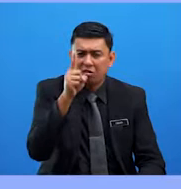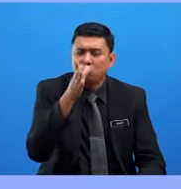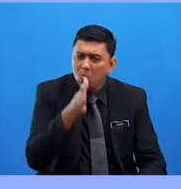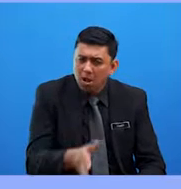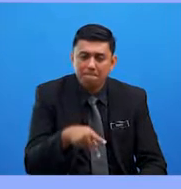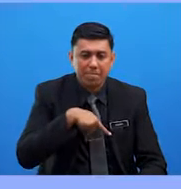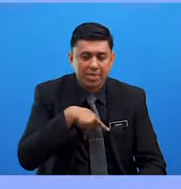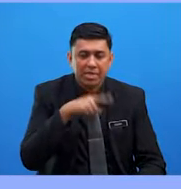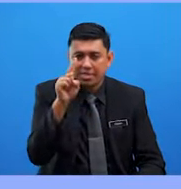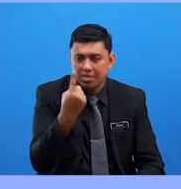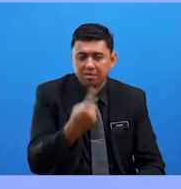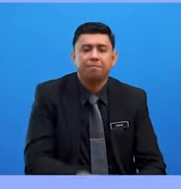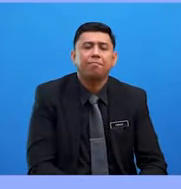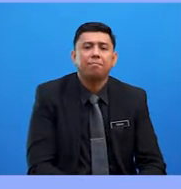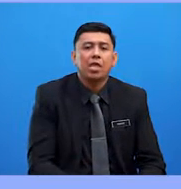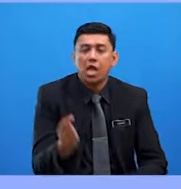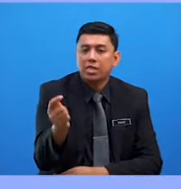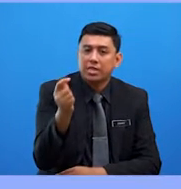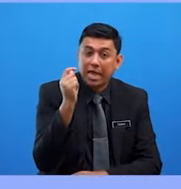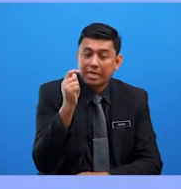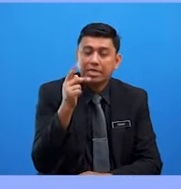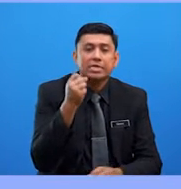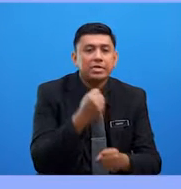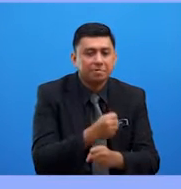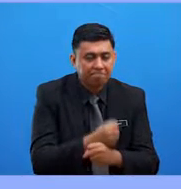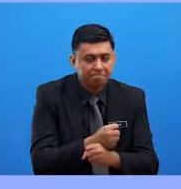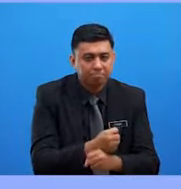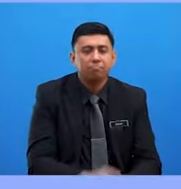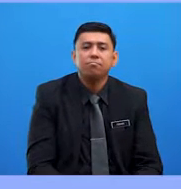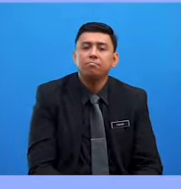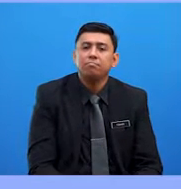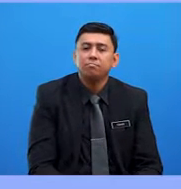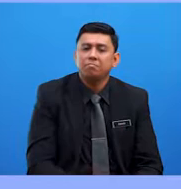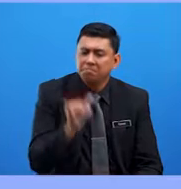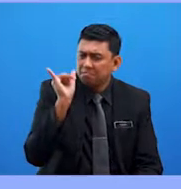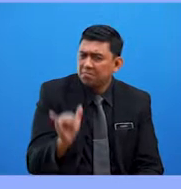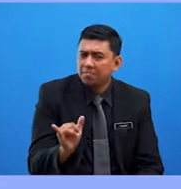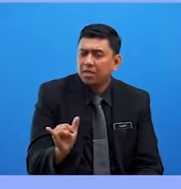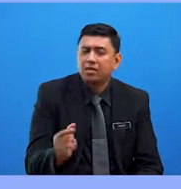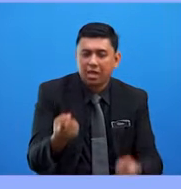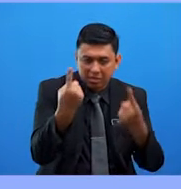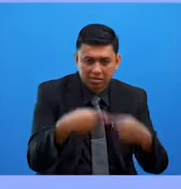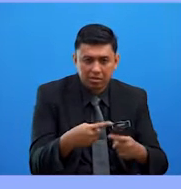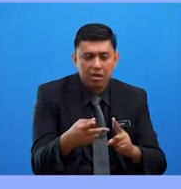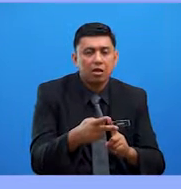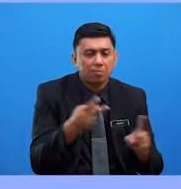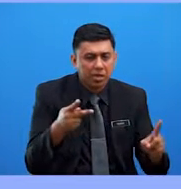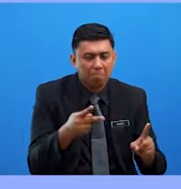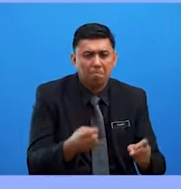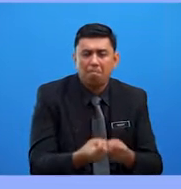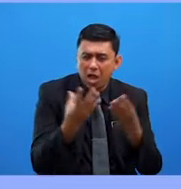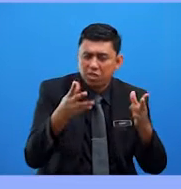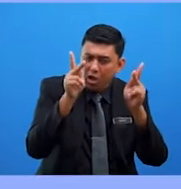pemilik. Yang ketiga, tenaga kerja. Tenaga kerja yang datang